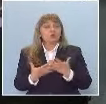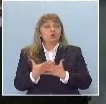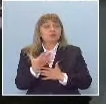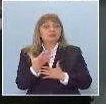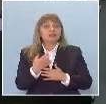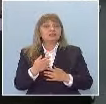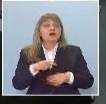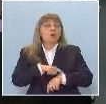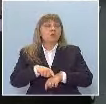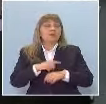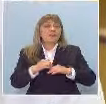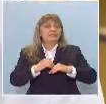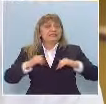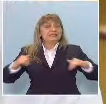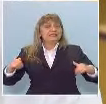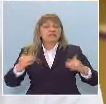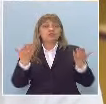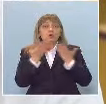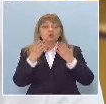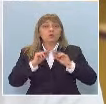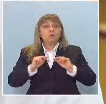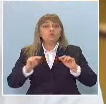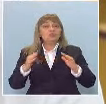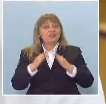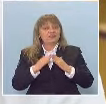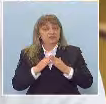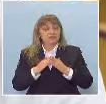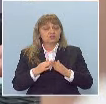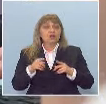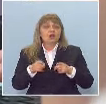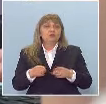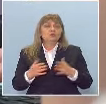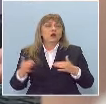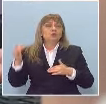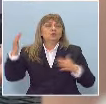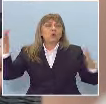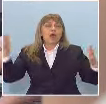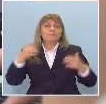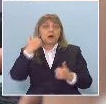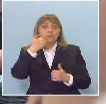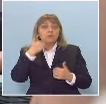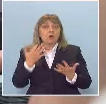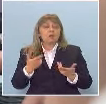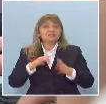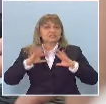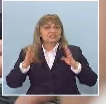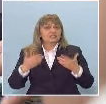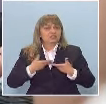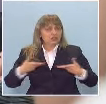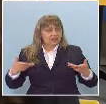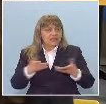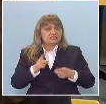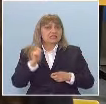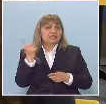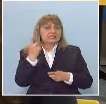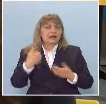време на дистанционното обучение от вкъщи. Това е отнесена много голяма полза за всички нас, не само за мен. Потока представлява